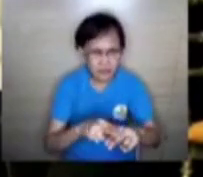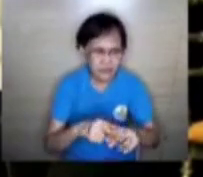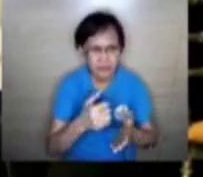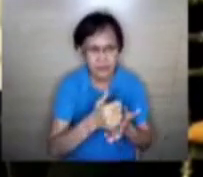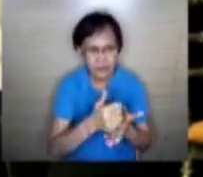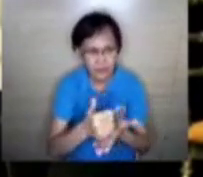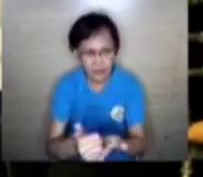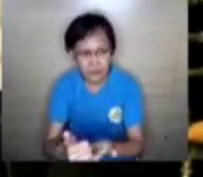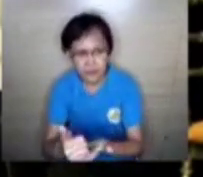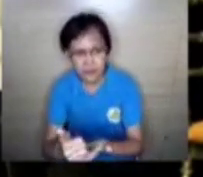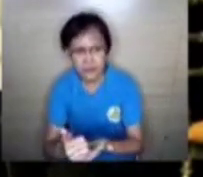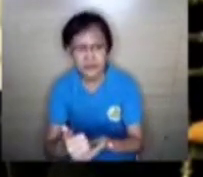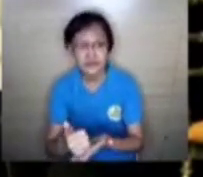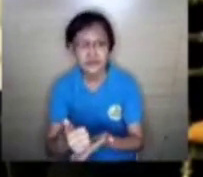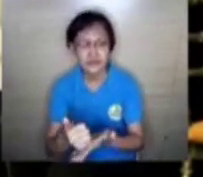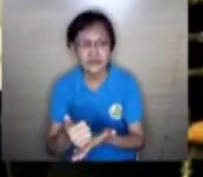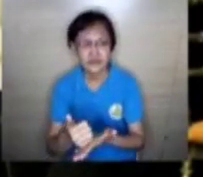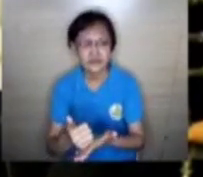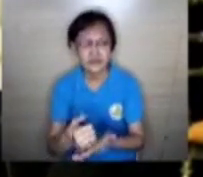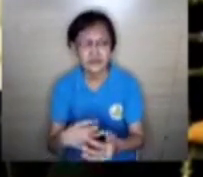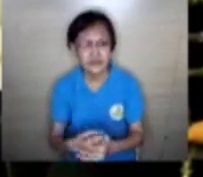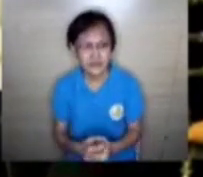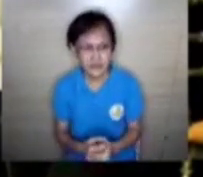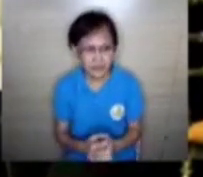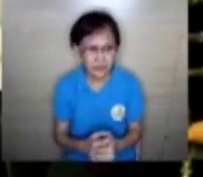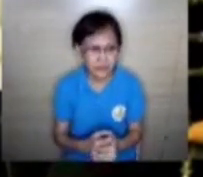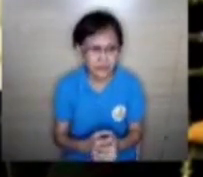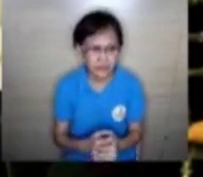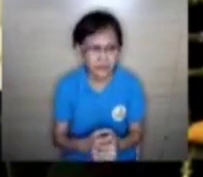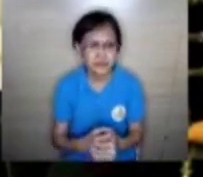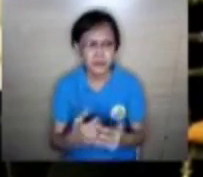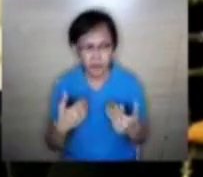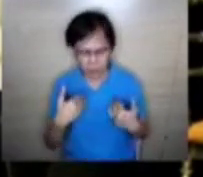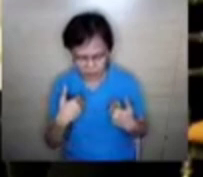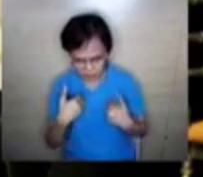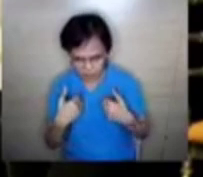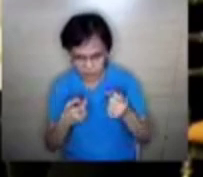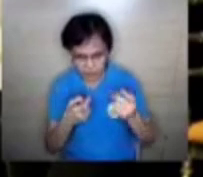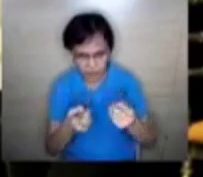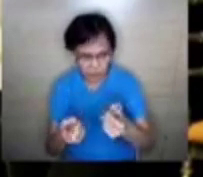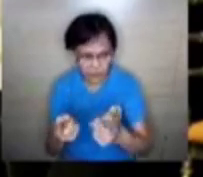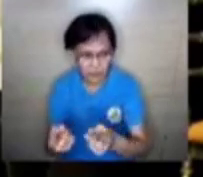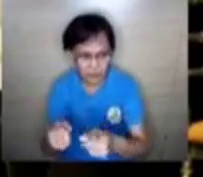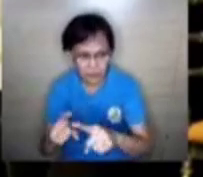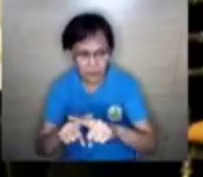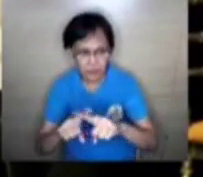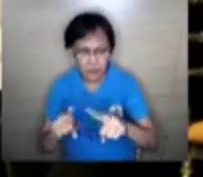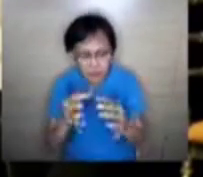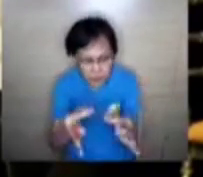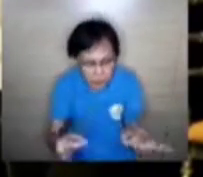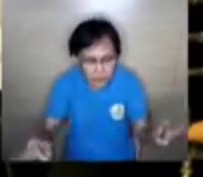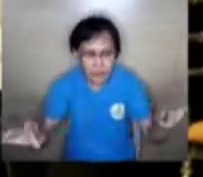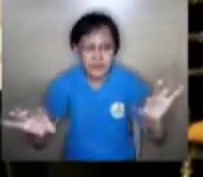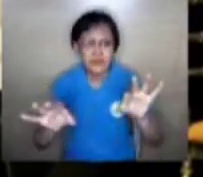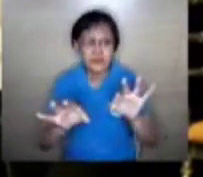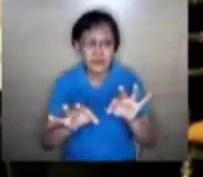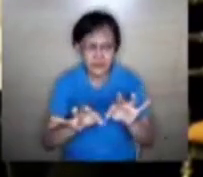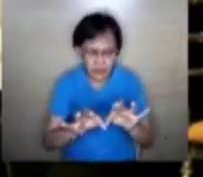Oo, nagkaroon ng konting problema sa nanalong bidder o supplier, pero na-penalize naman siya. Ang importante, walang